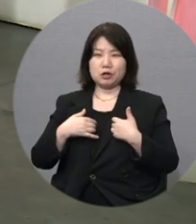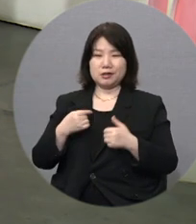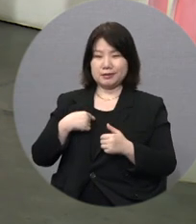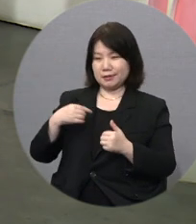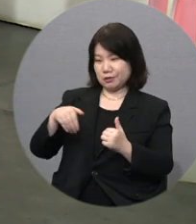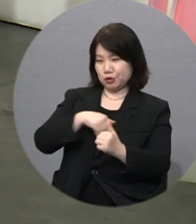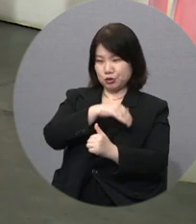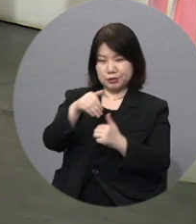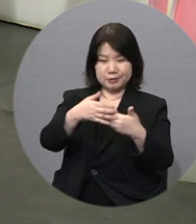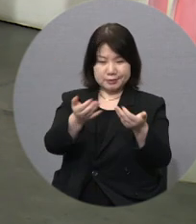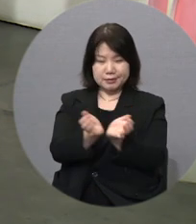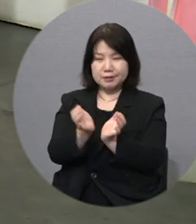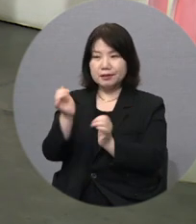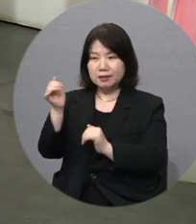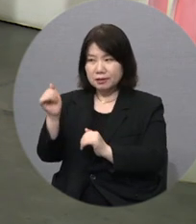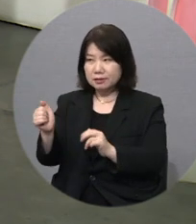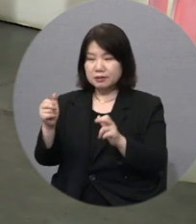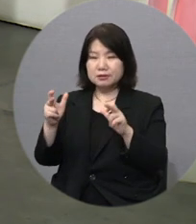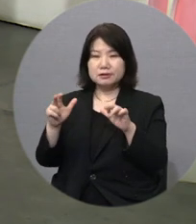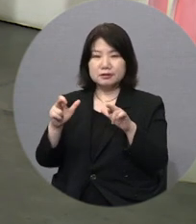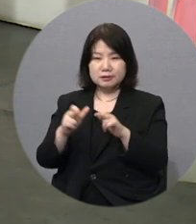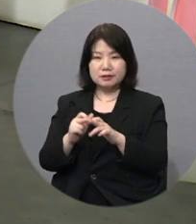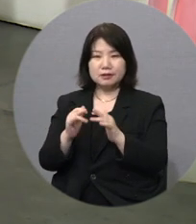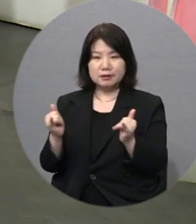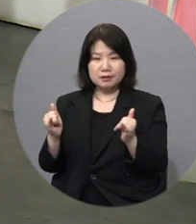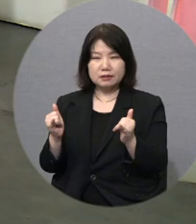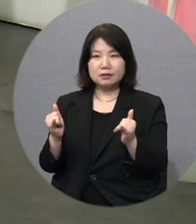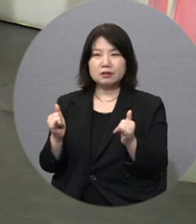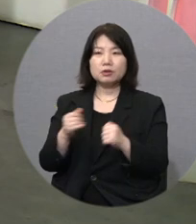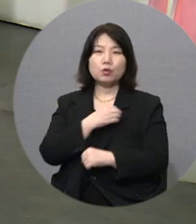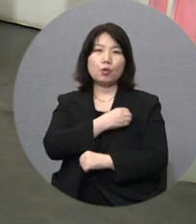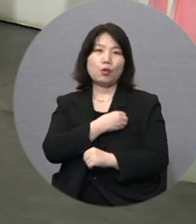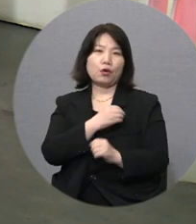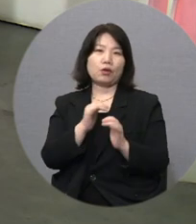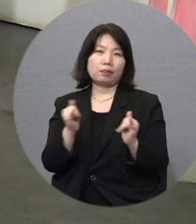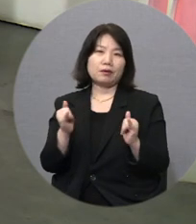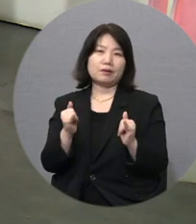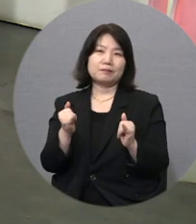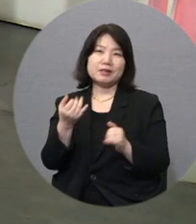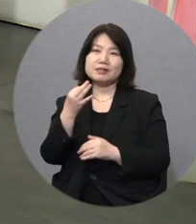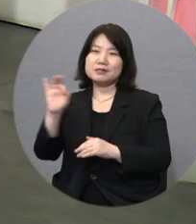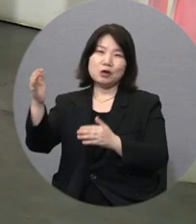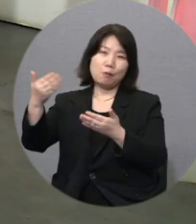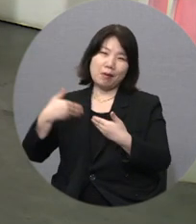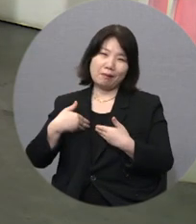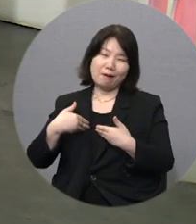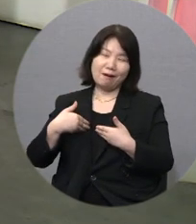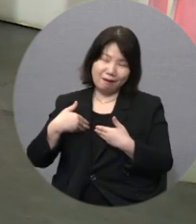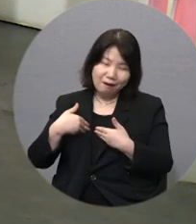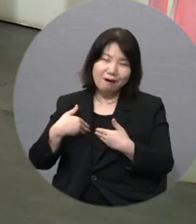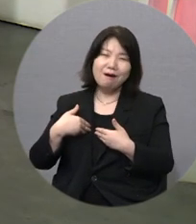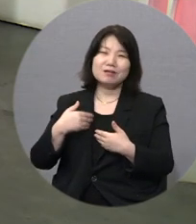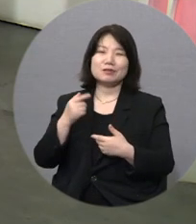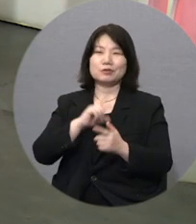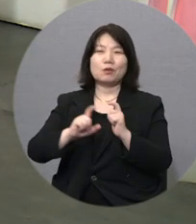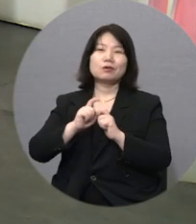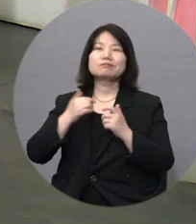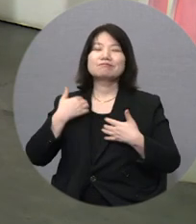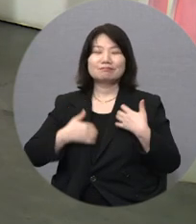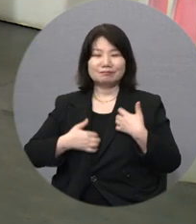단체장이나 우리 장애인 우리 회원들한테 우리 인정을 받았다는 그 사실이 더 기뻤습니다